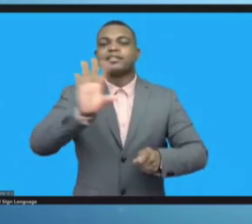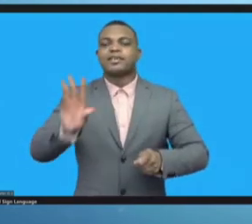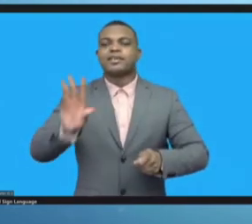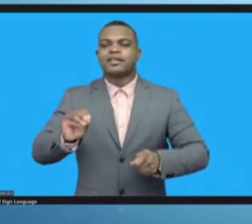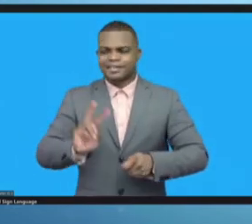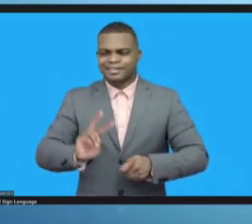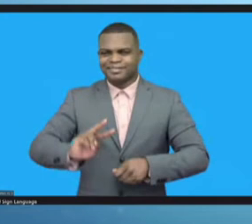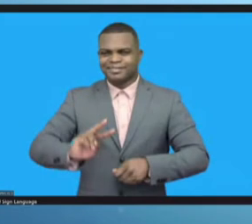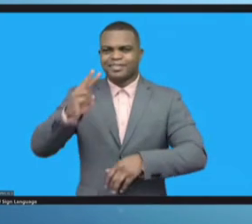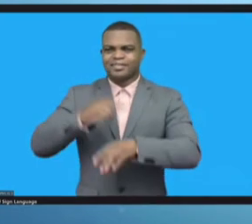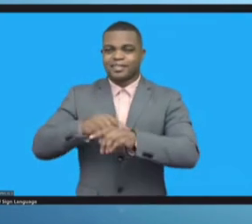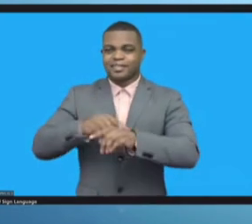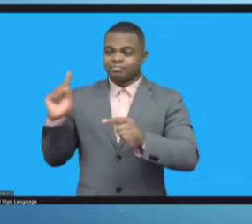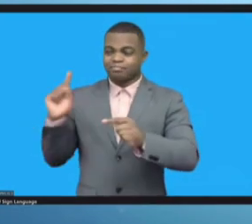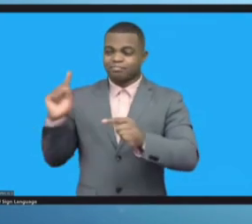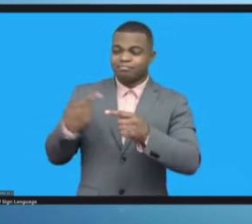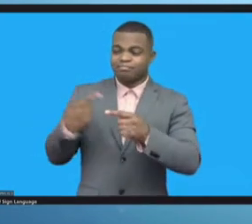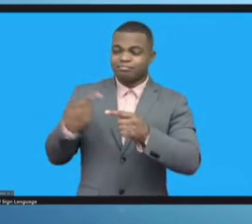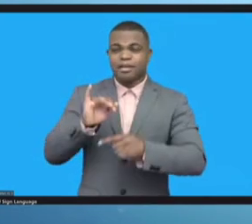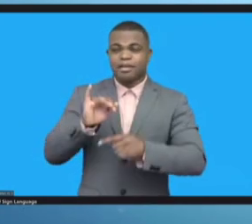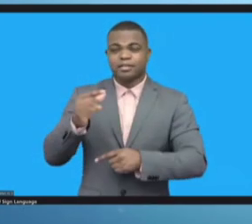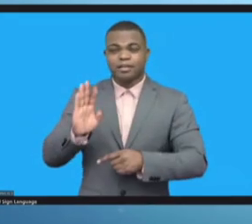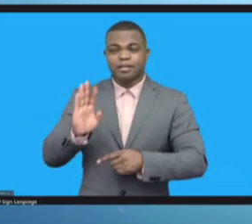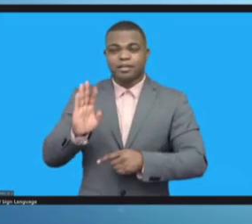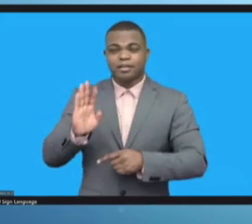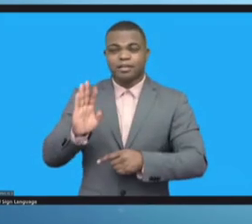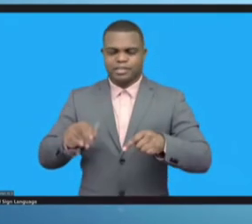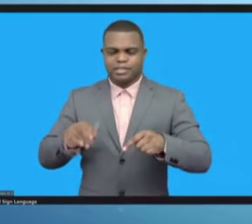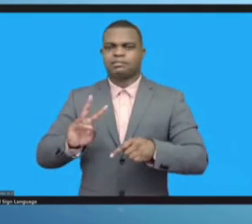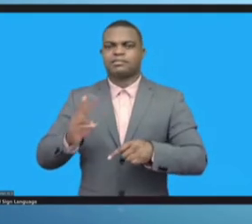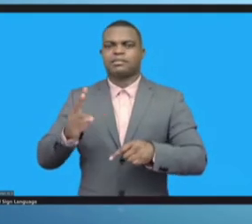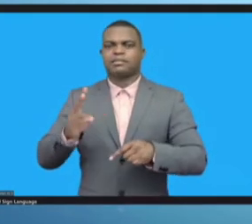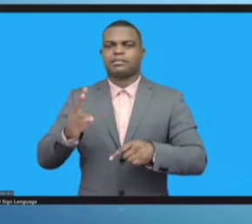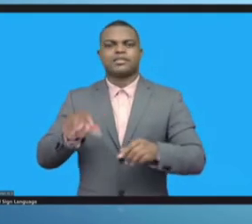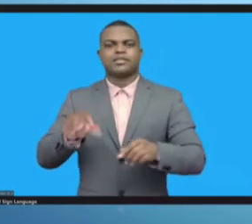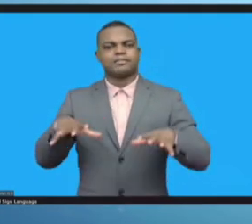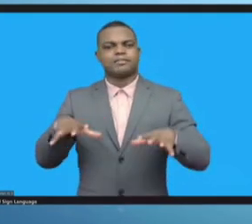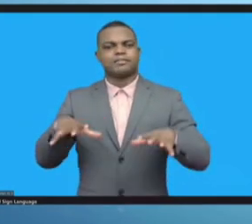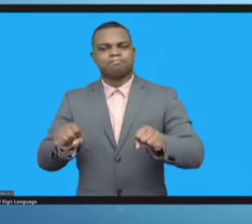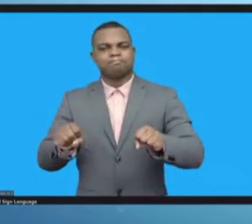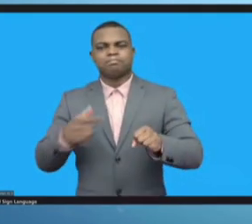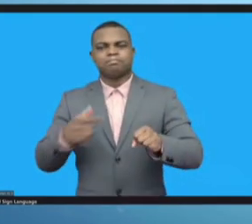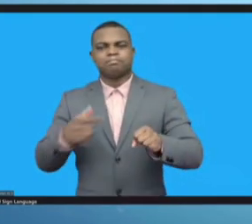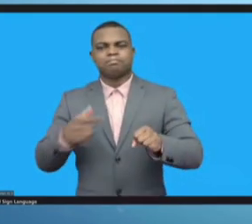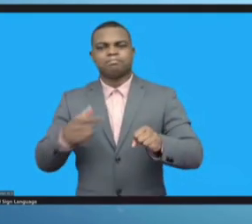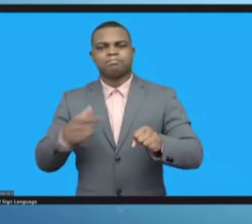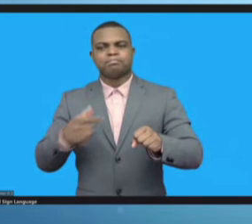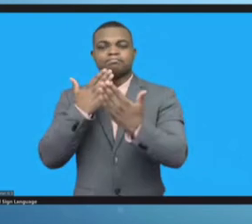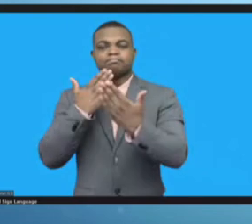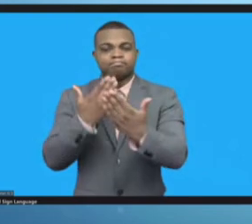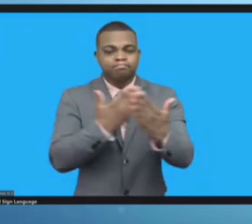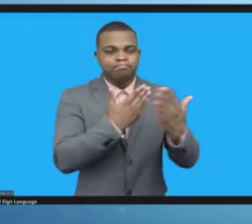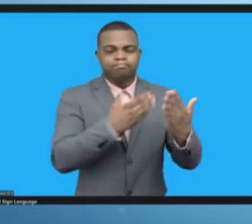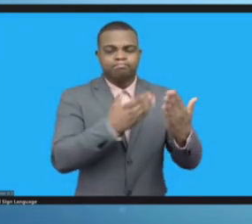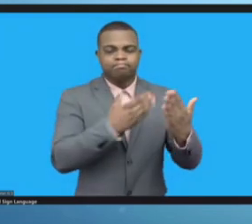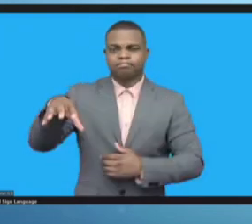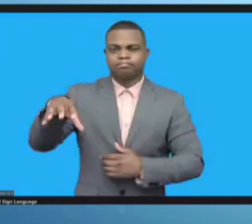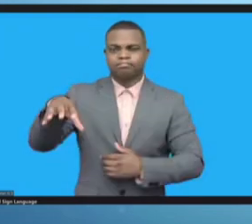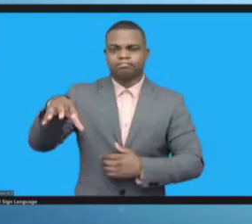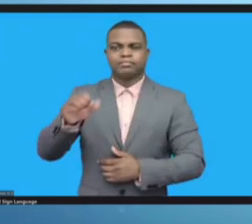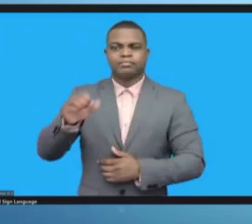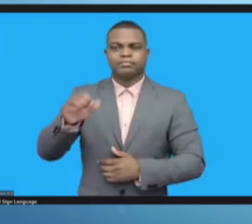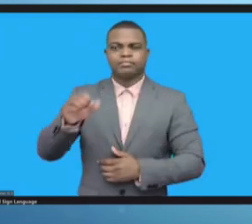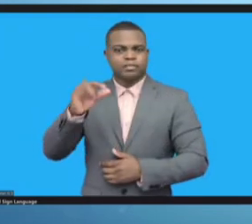d'avoir rendu une réalité cet événement. Excellence, mesdames et messieurs, cela fait déjà un an que nous nous